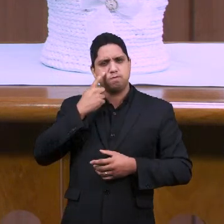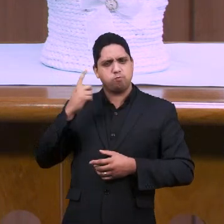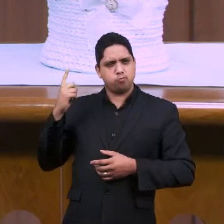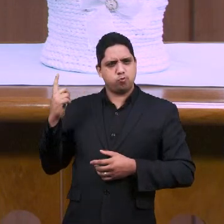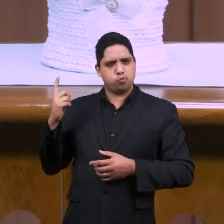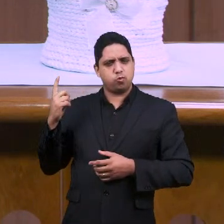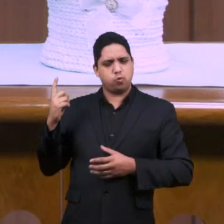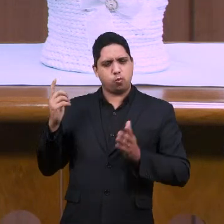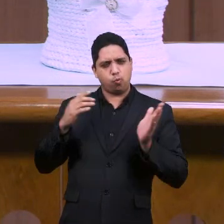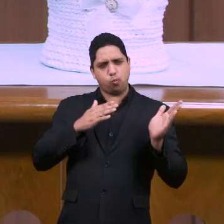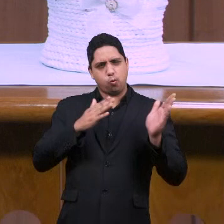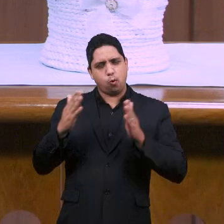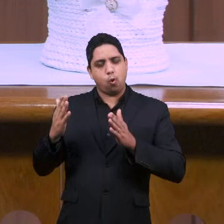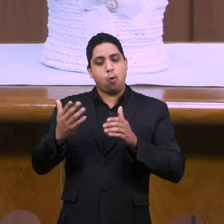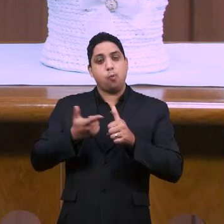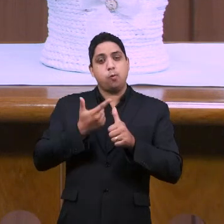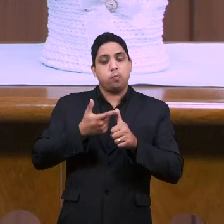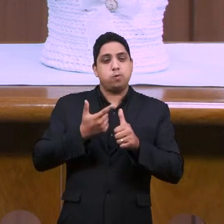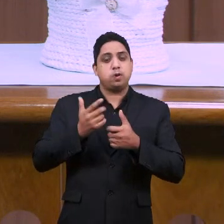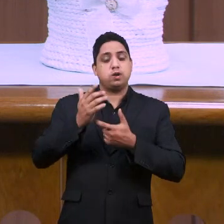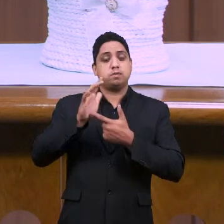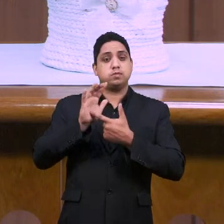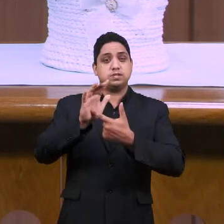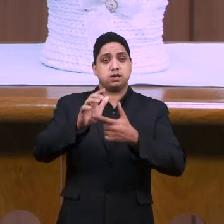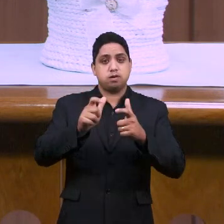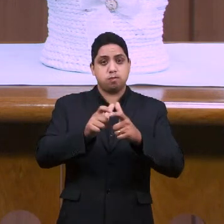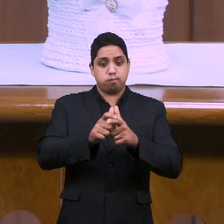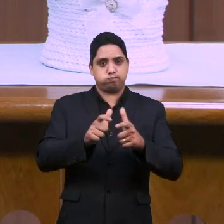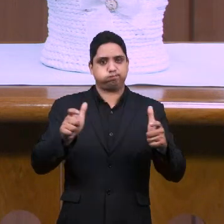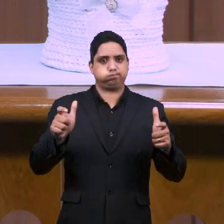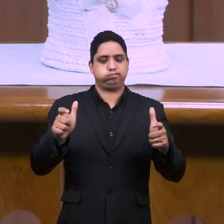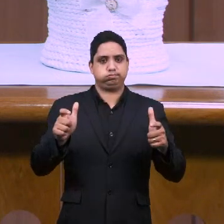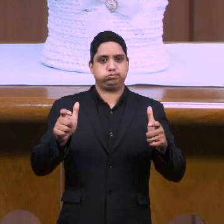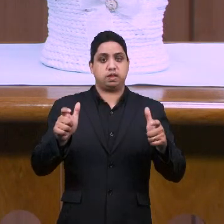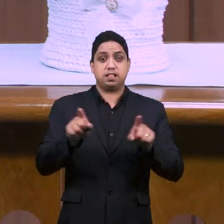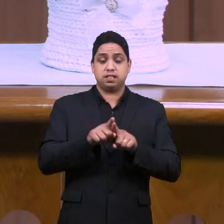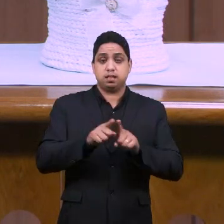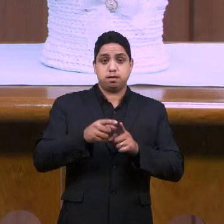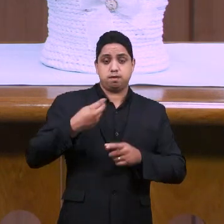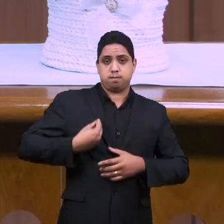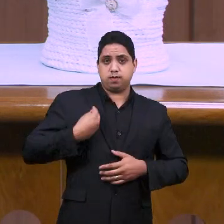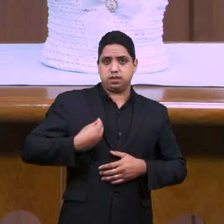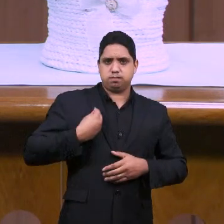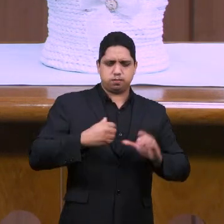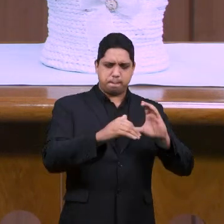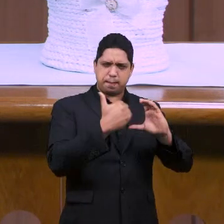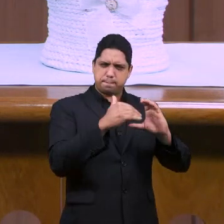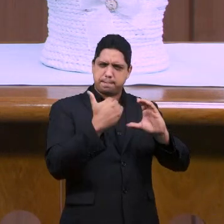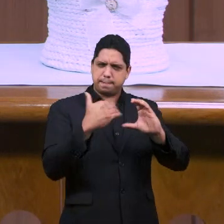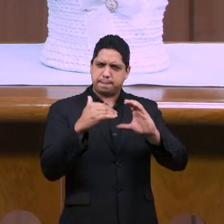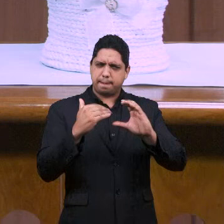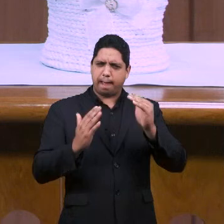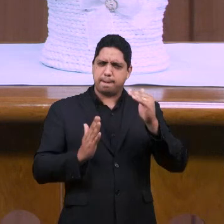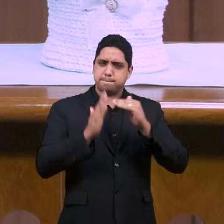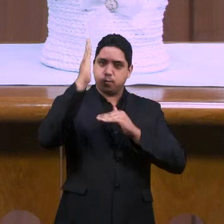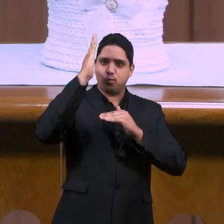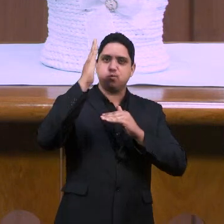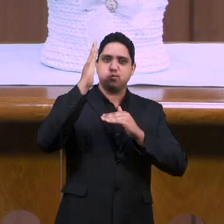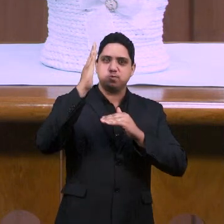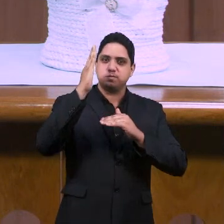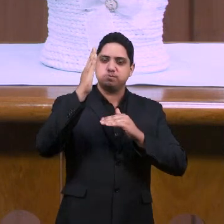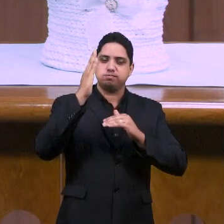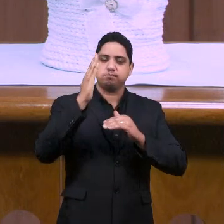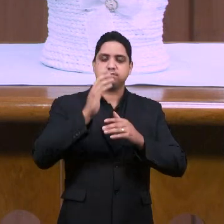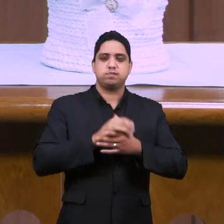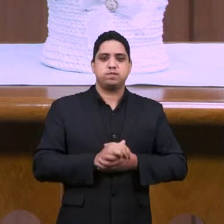vu ici maintenant le premier rapport à propos de la croissance, de la participation à l'école biblique,